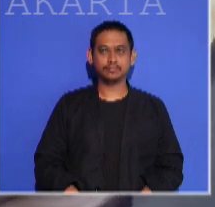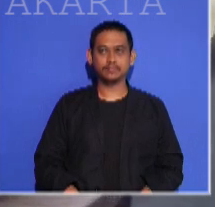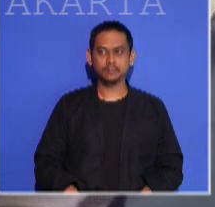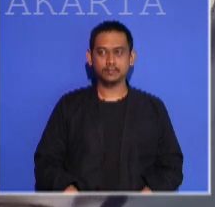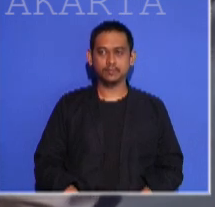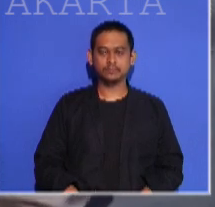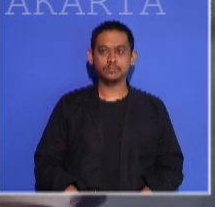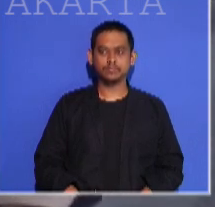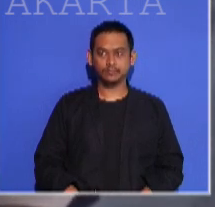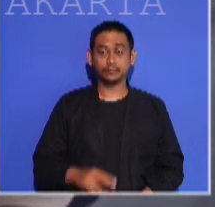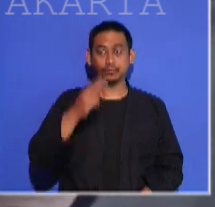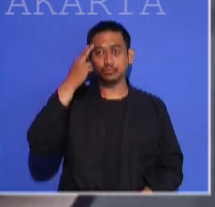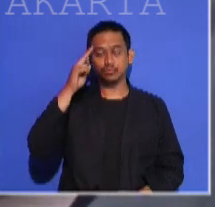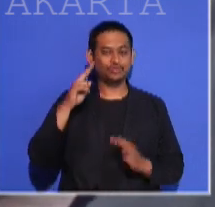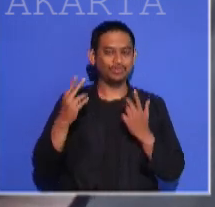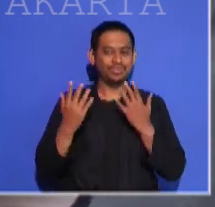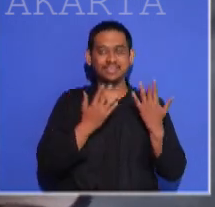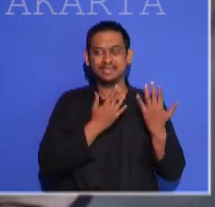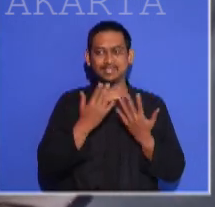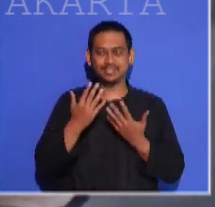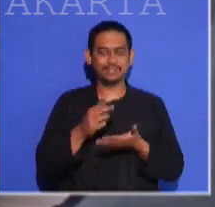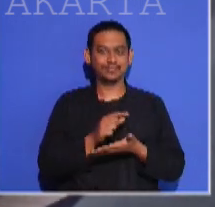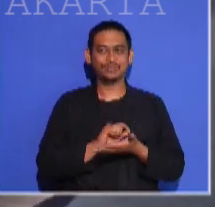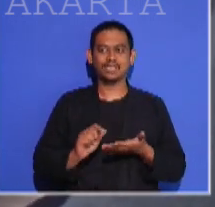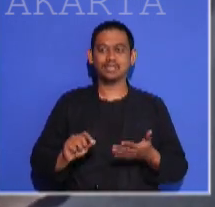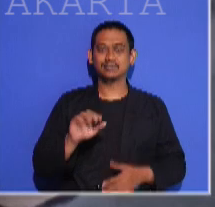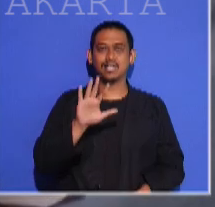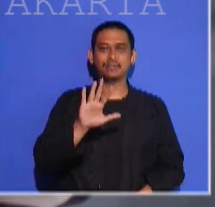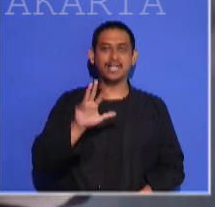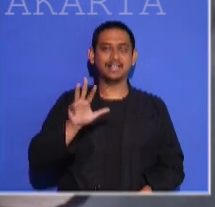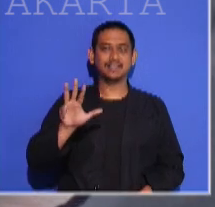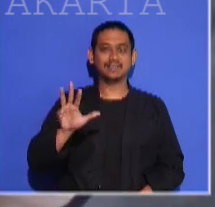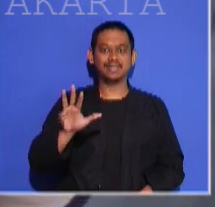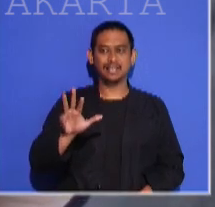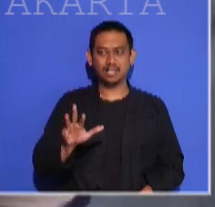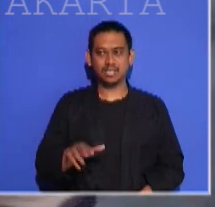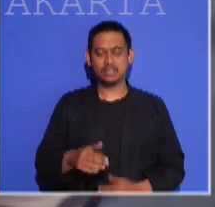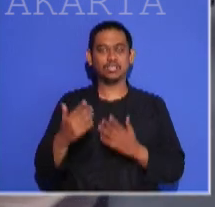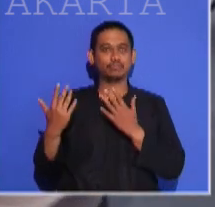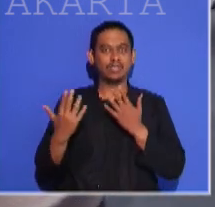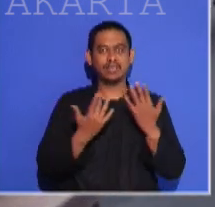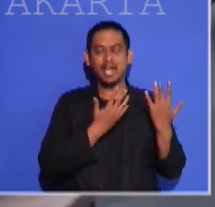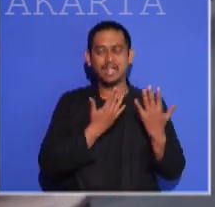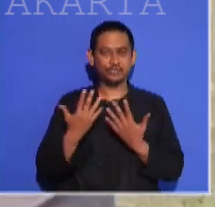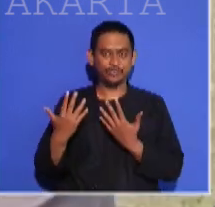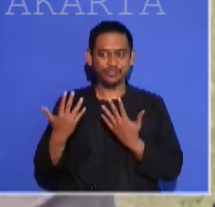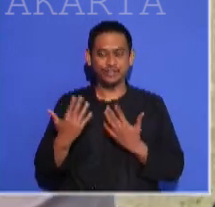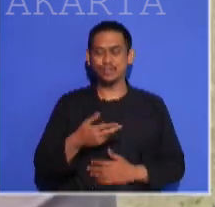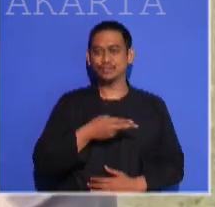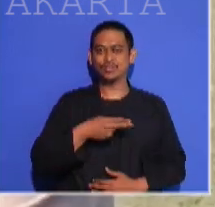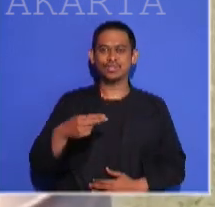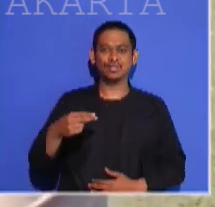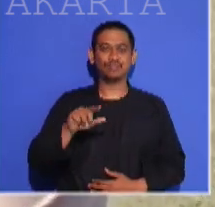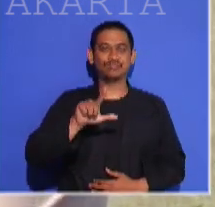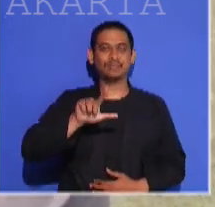hari ulang tahun sekolah yang ke-59 dan juga hari ulang tahun kemerdekaan R yang ke-79 bat